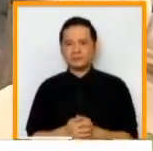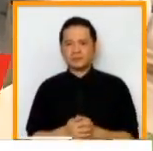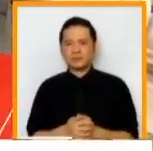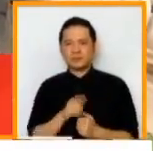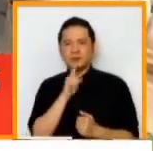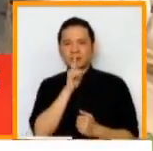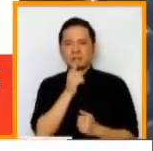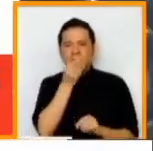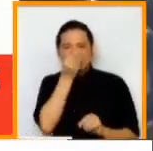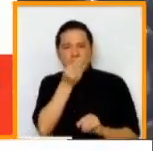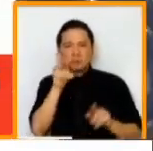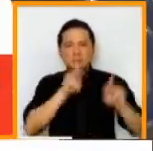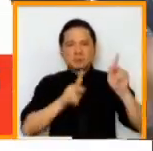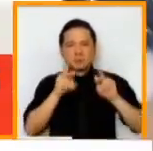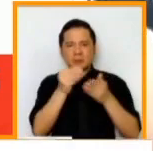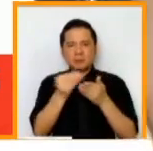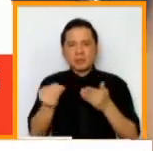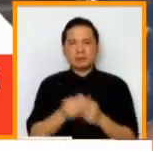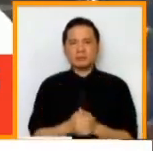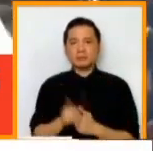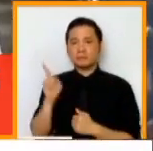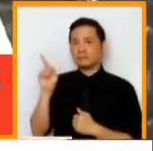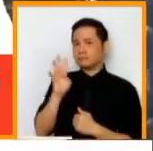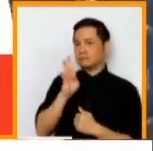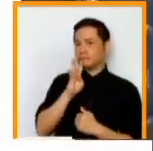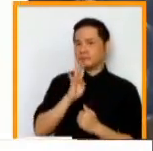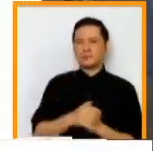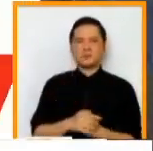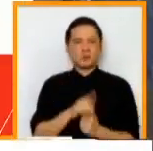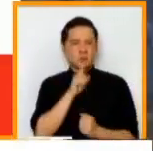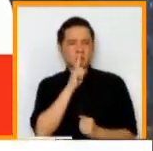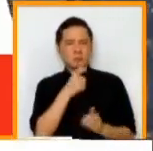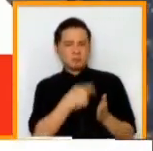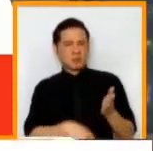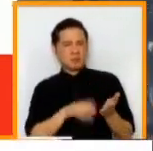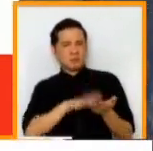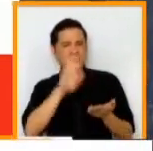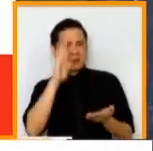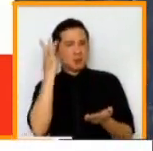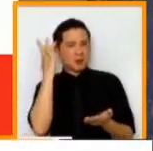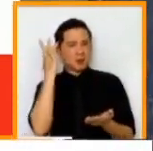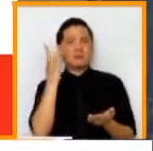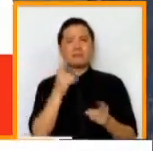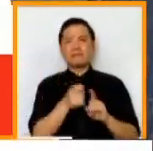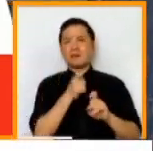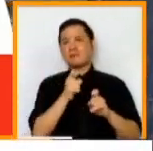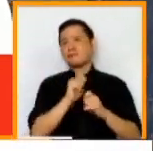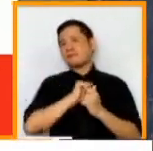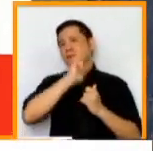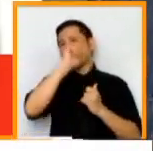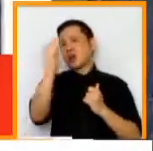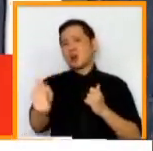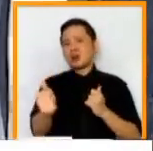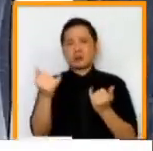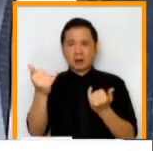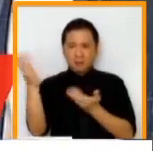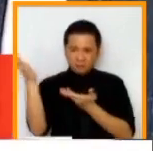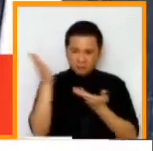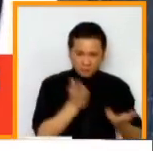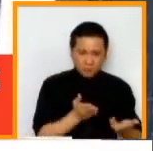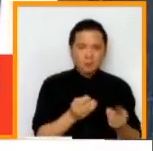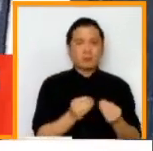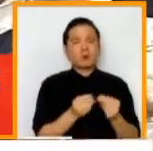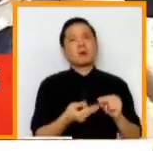Yung presyo, mahal. Kasi nga galing sa malalayo, di ba, pagdating dito, mas mahal pa siya. Kasi ano